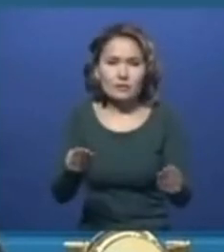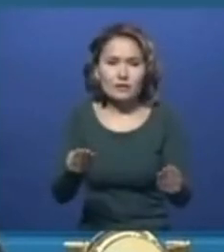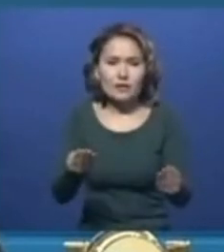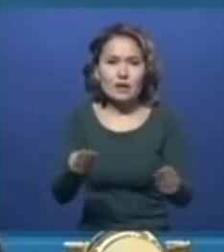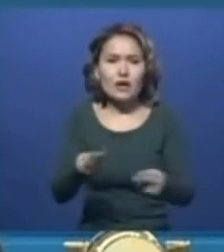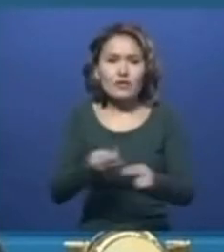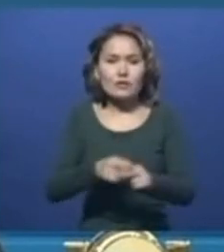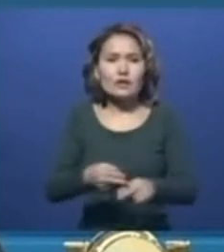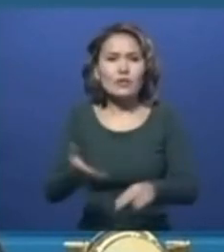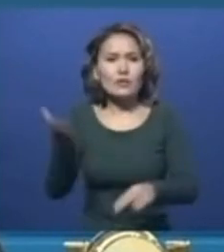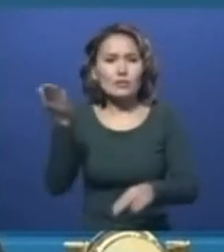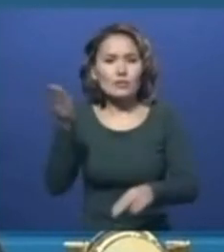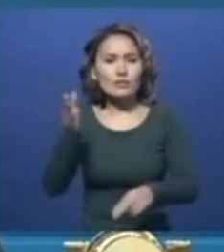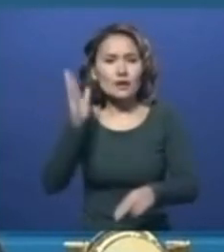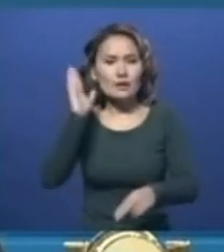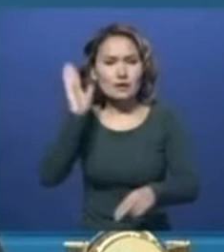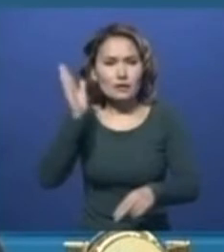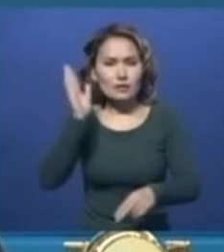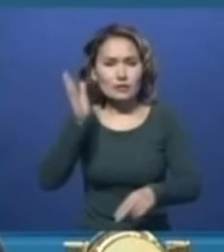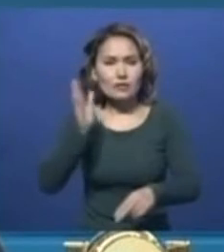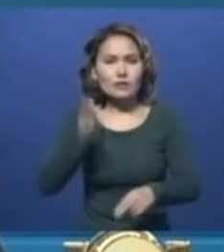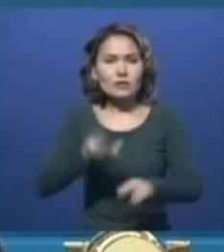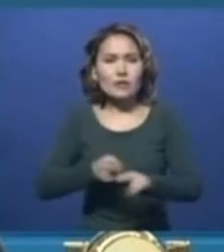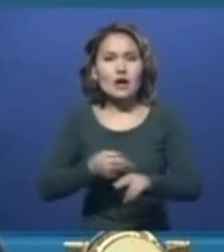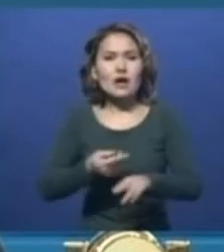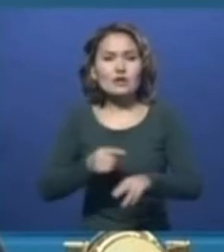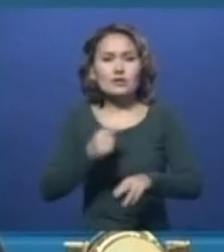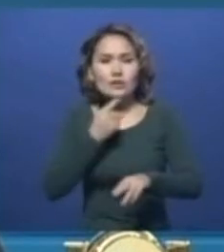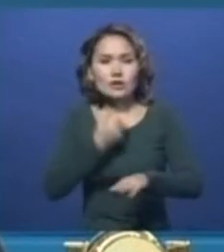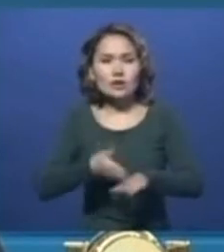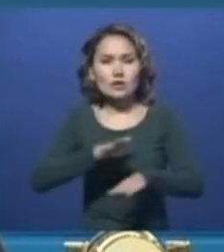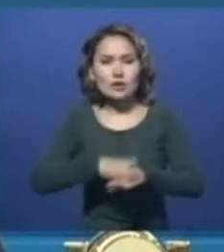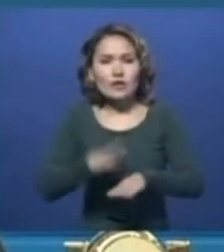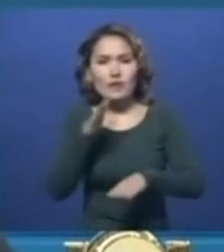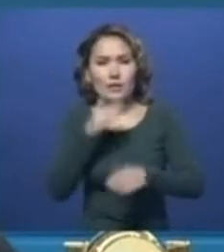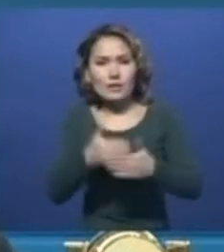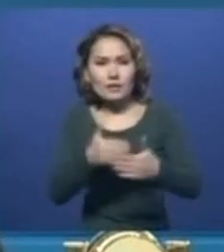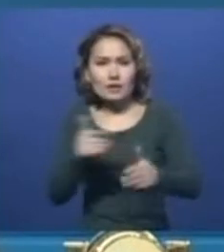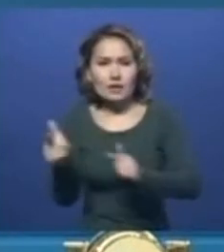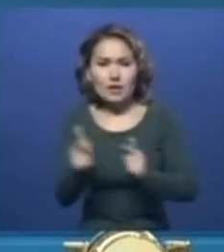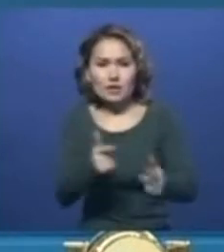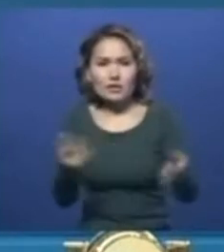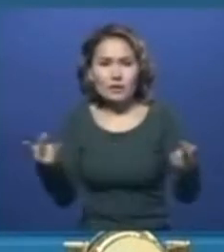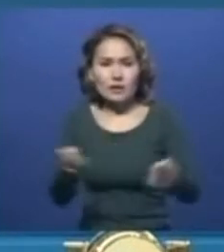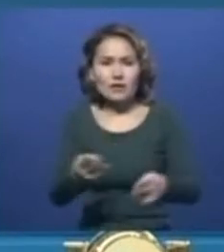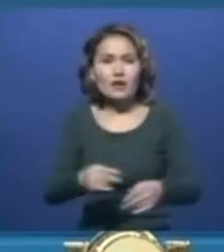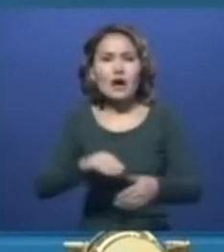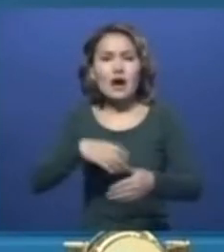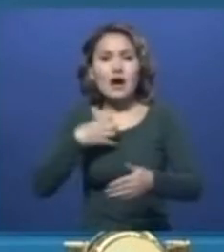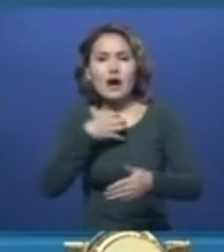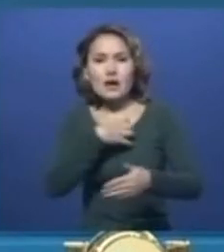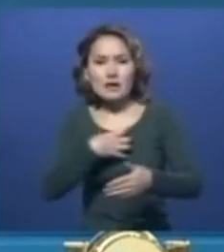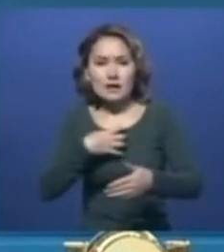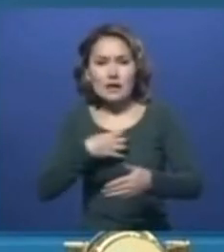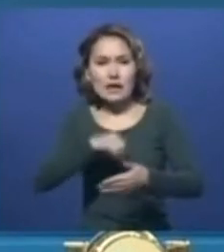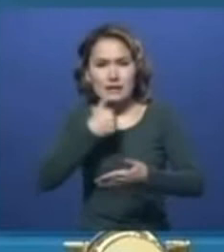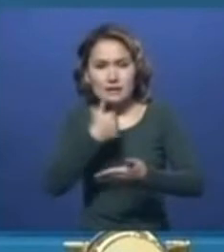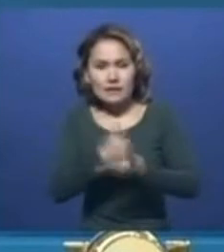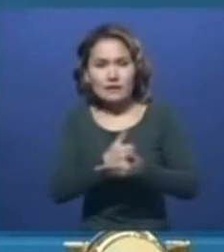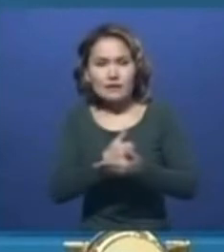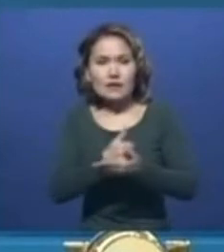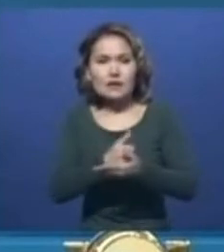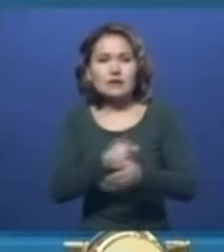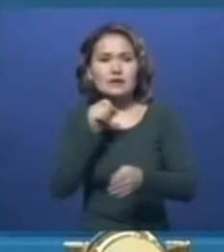придут тяжелые времена, когда нам они нужны будут. Мы так и делаем. Одна из основных задач фонда является